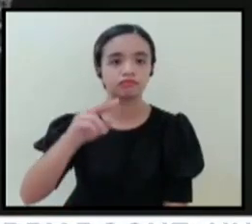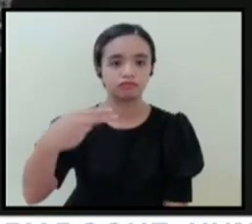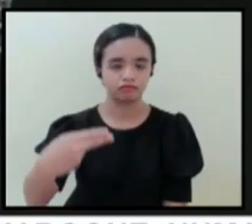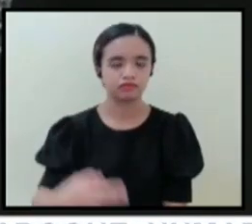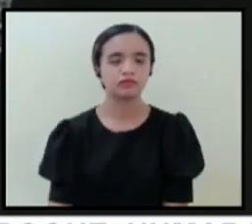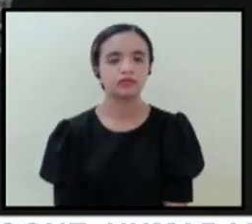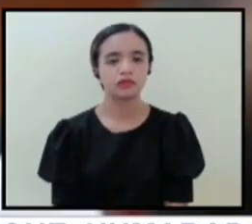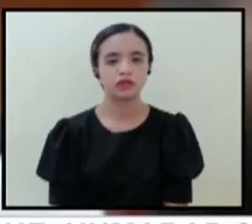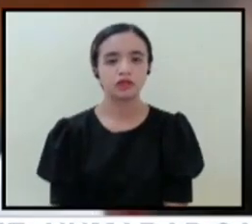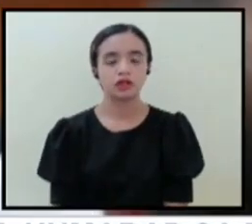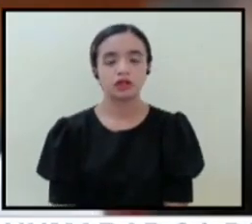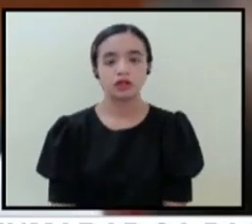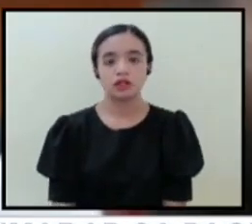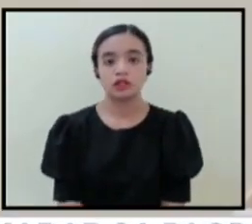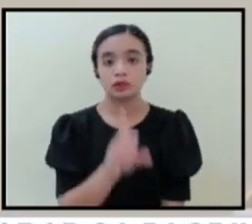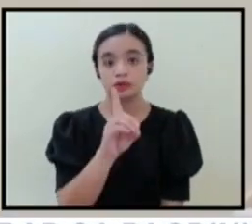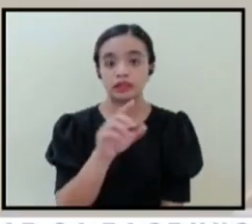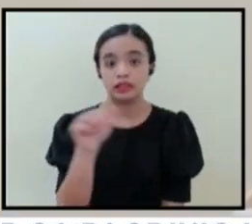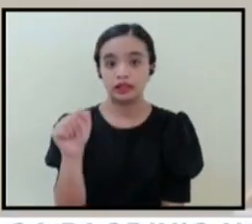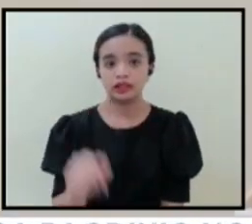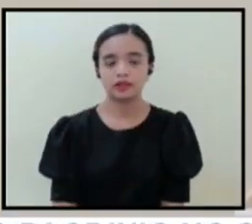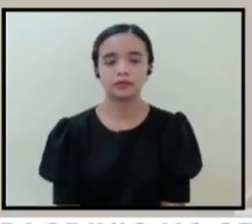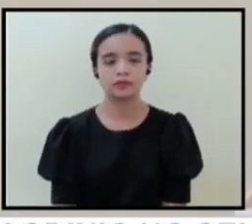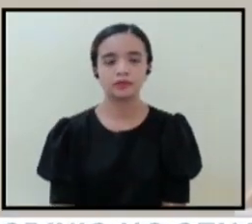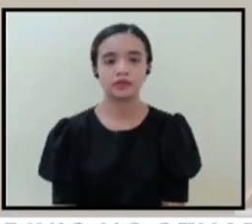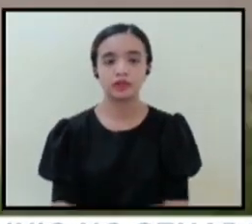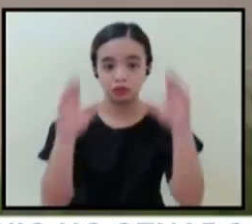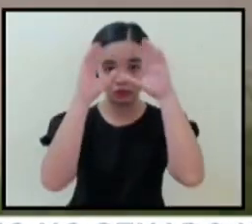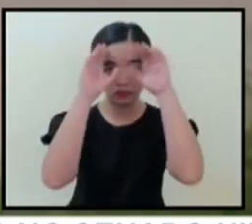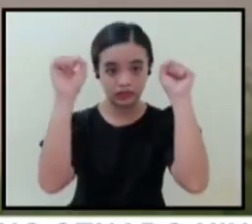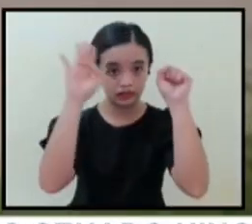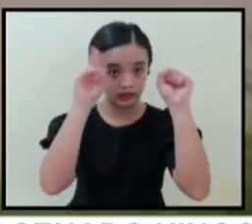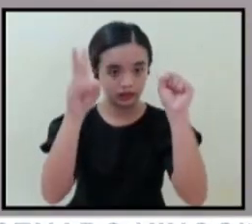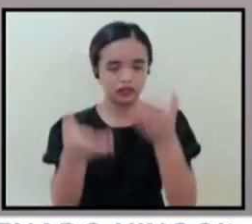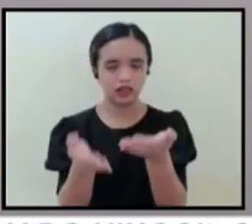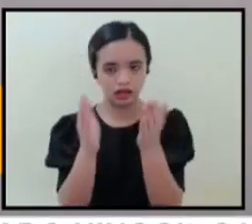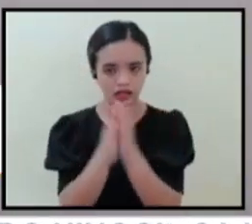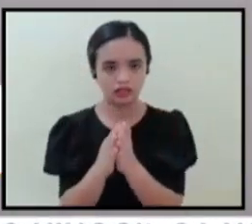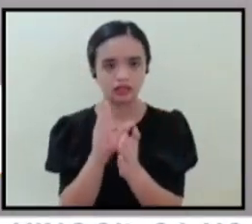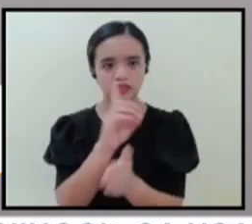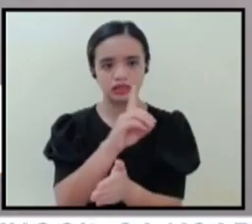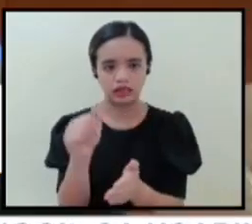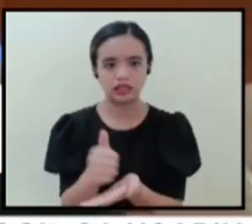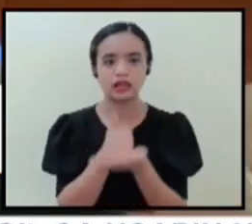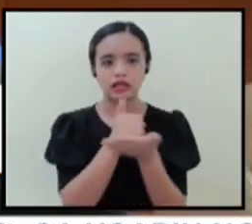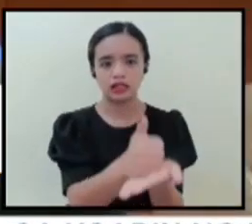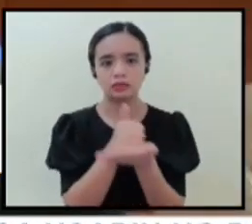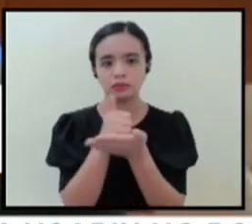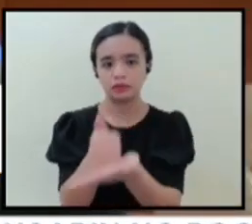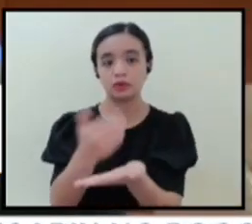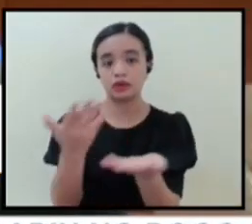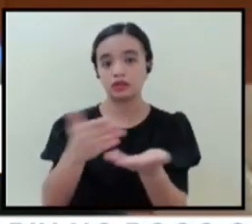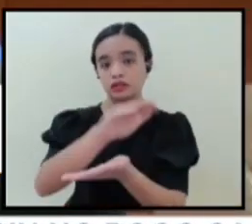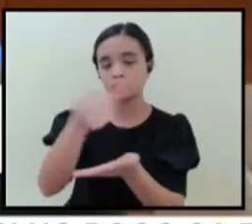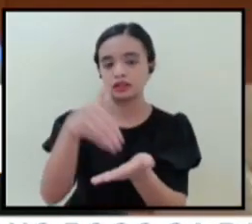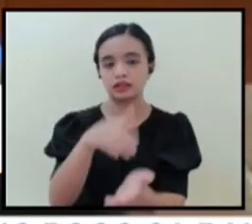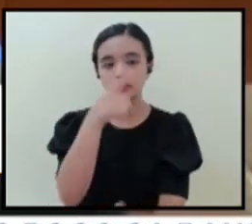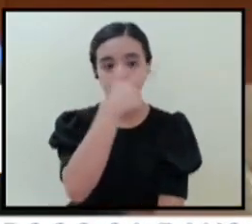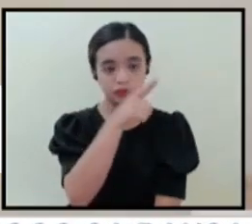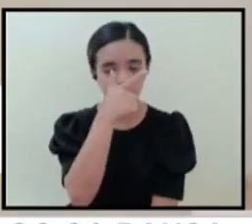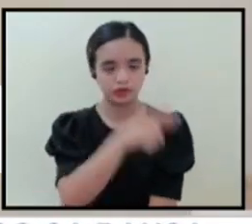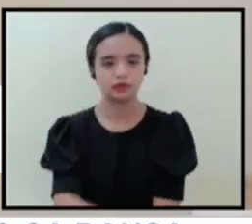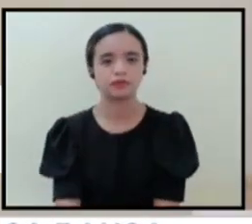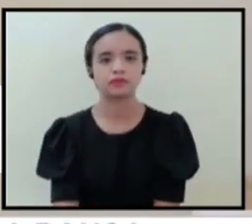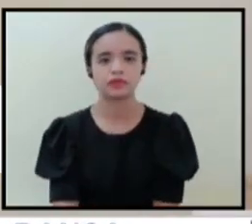Agriculture Department, pinamamadali ni President Marcos na tulungan ang mga magasaka at maingisda sa Central Luzon. We will prioritize the